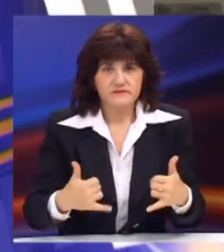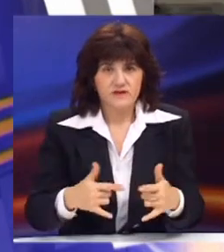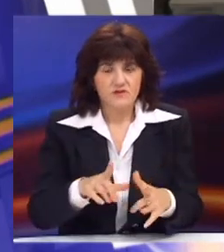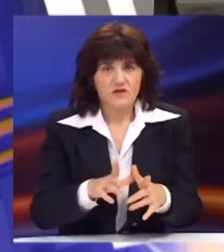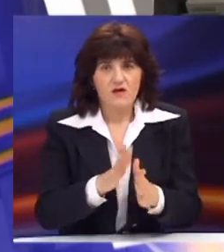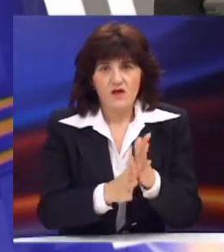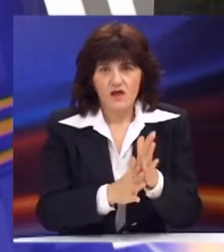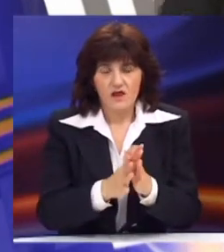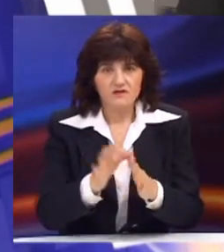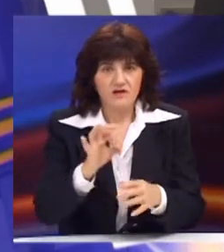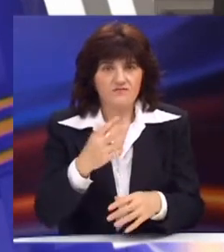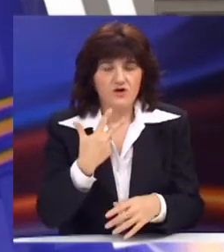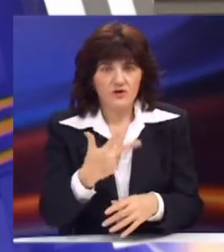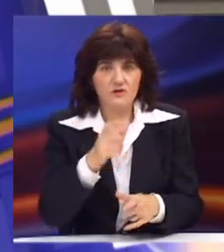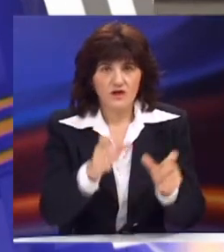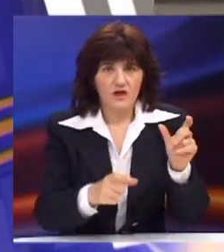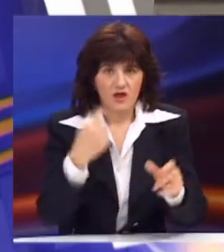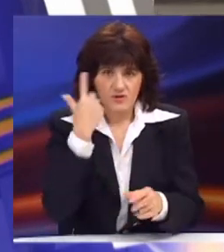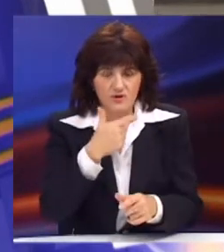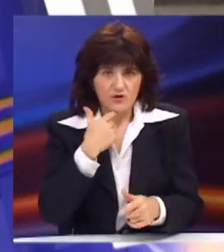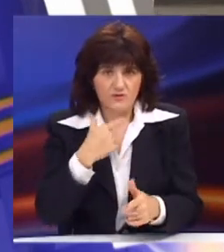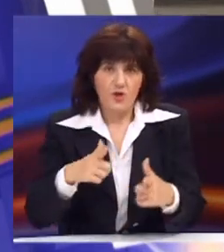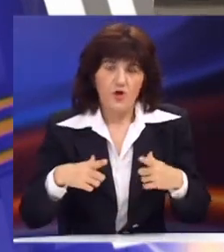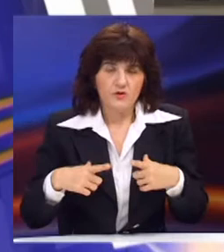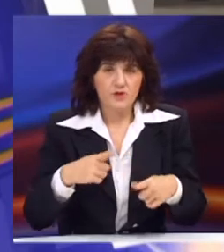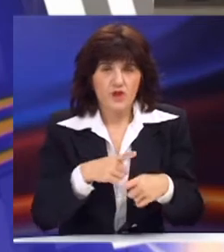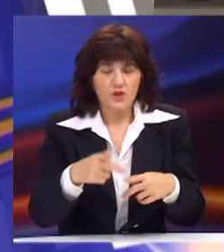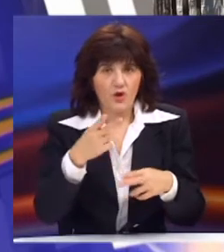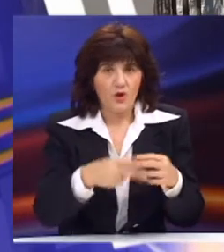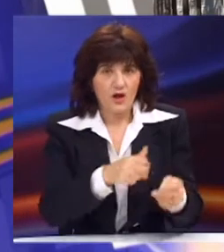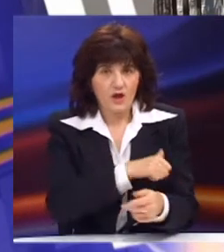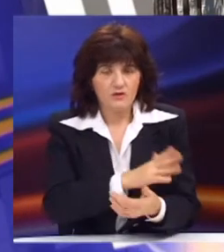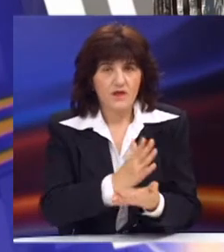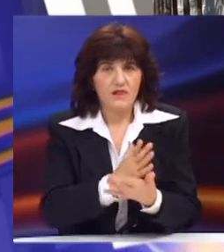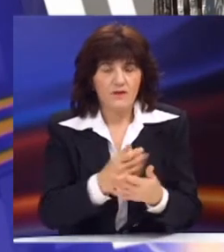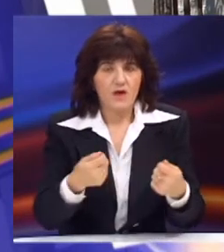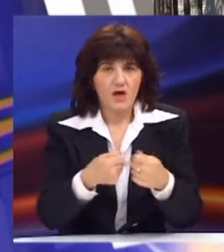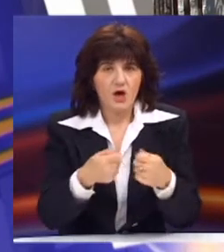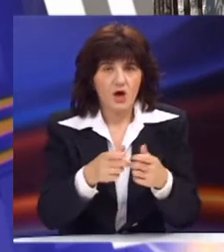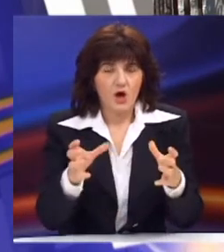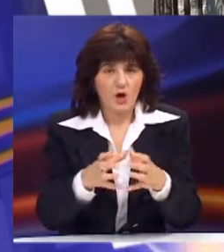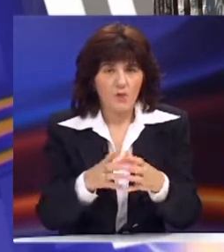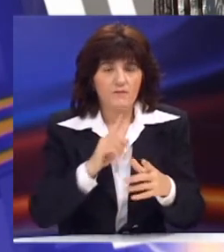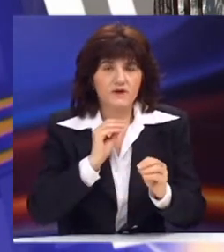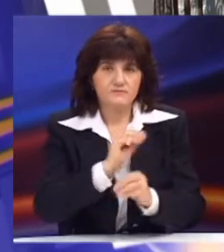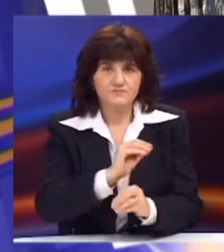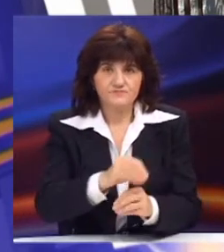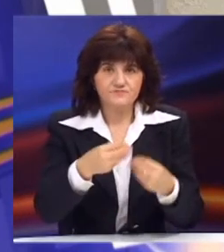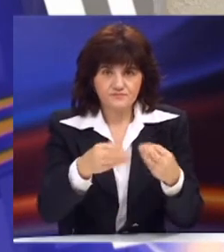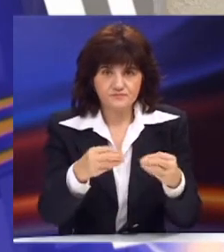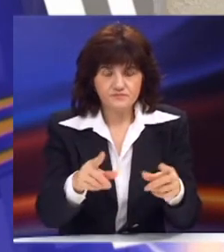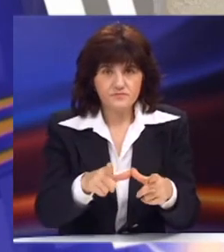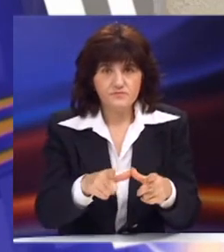sada vode individualne razgovore sa 3 nasilnika, a očekuju da do kraja godine bude formirana grupa za rad sa